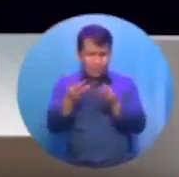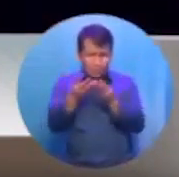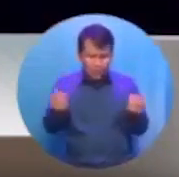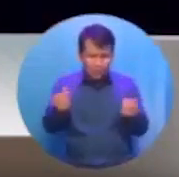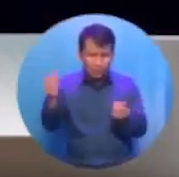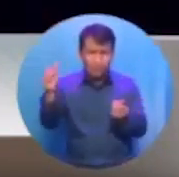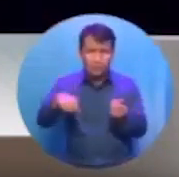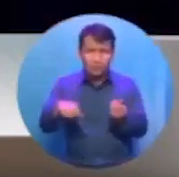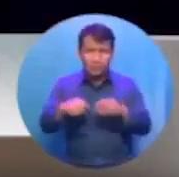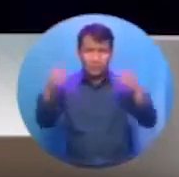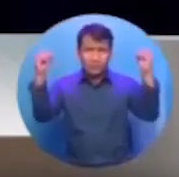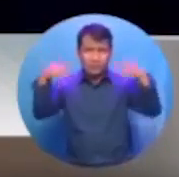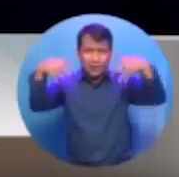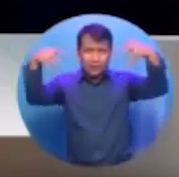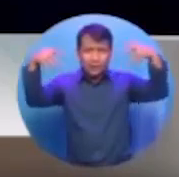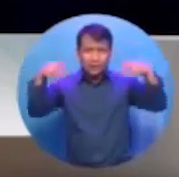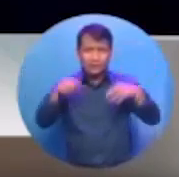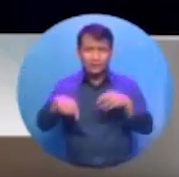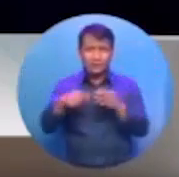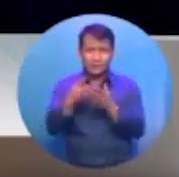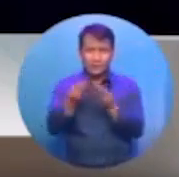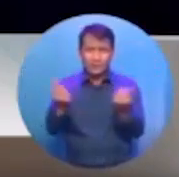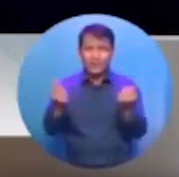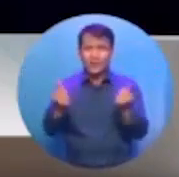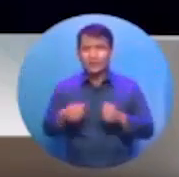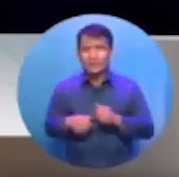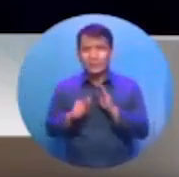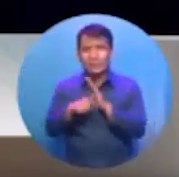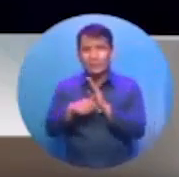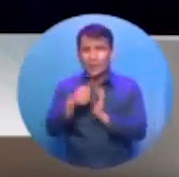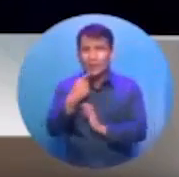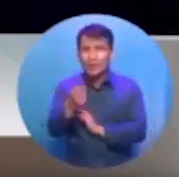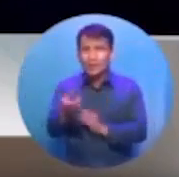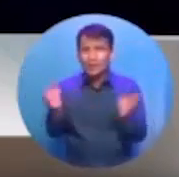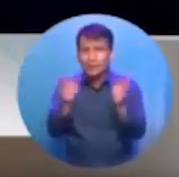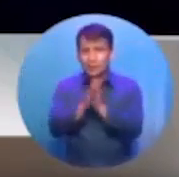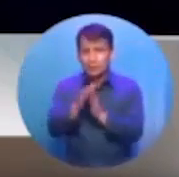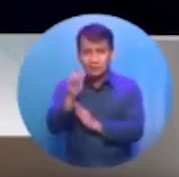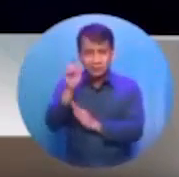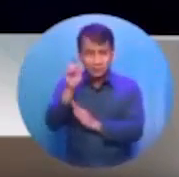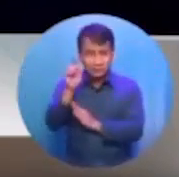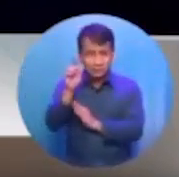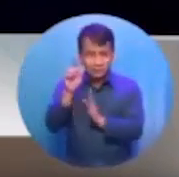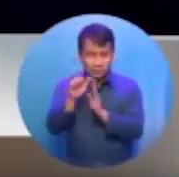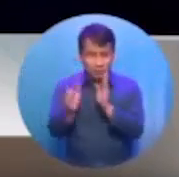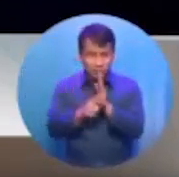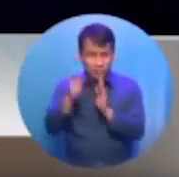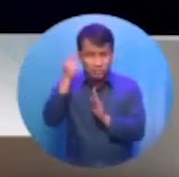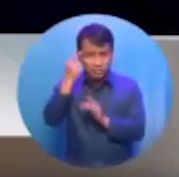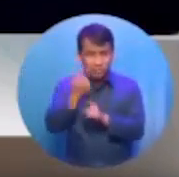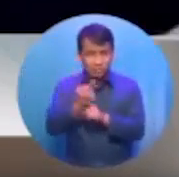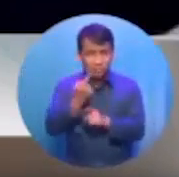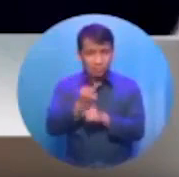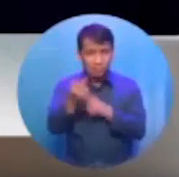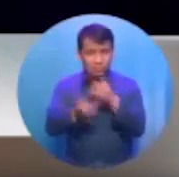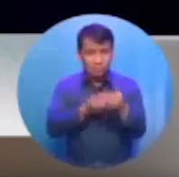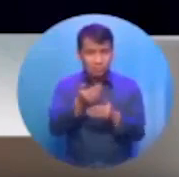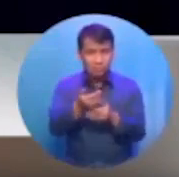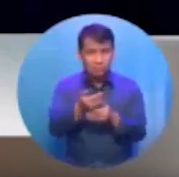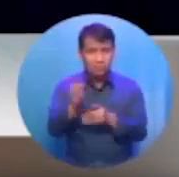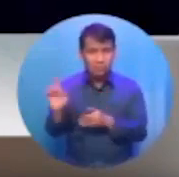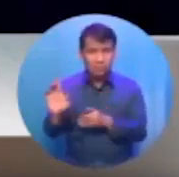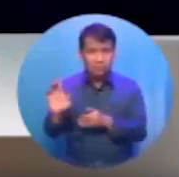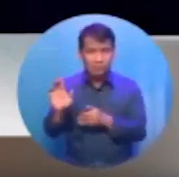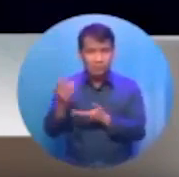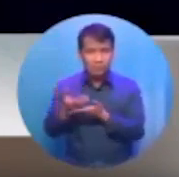kaso po, sir? Na-magic nga talaga, kung totoosin. Kaya mamaya kausapin lang sa ito yung nangyari tungkol dyan, kung tama ba yung naging proseso doon sa pag-handle